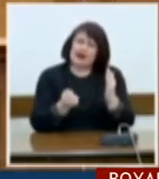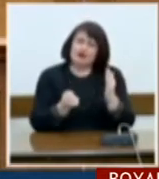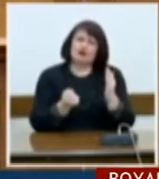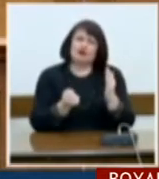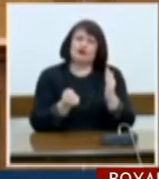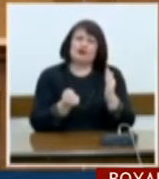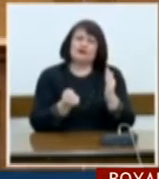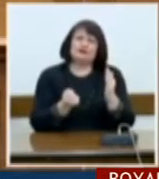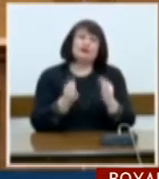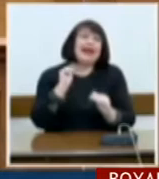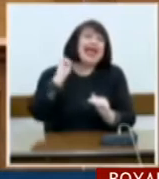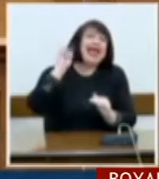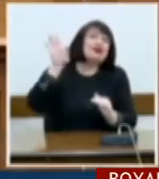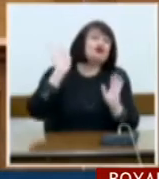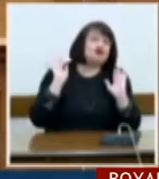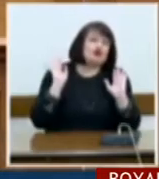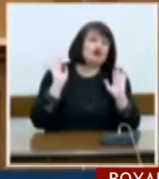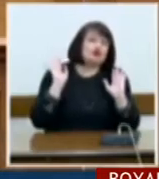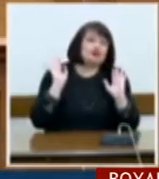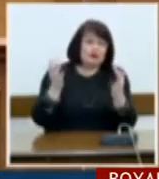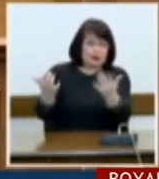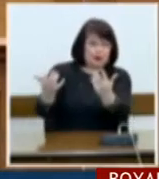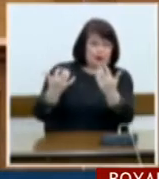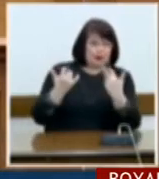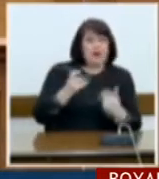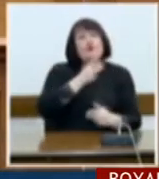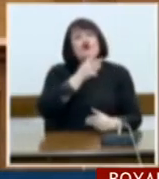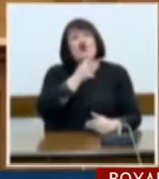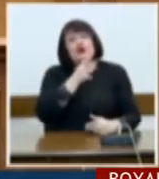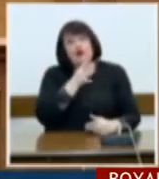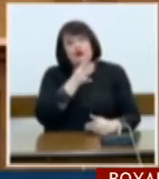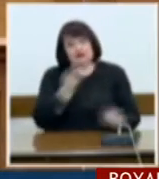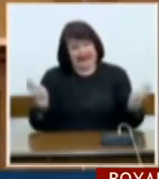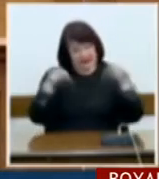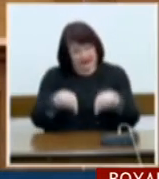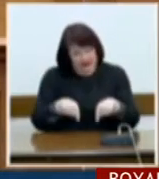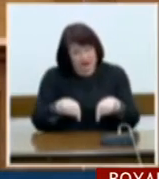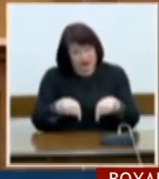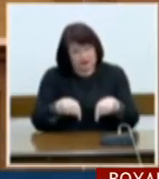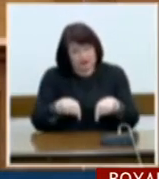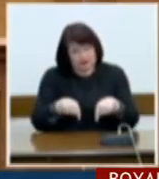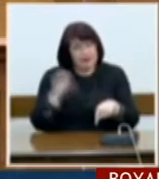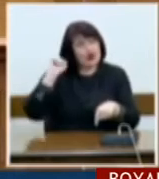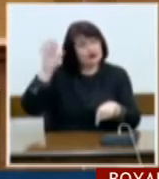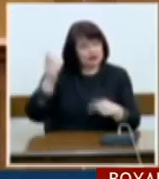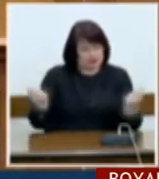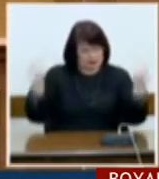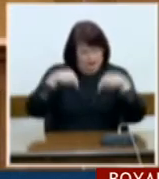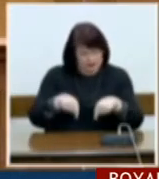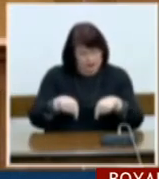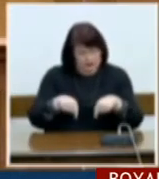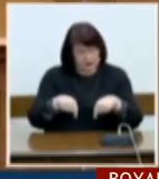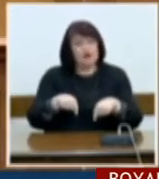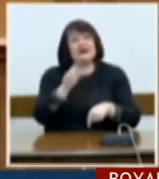εξωγενές, κατά την άποψή μας πρόσκαιρο φαινόμενο, στο οποίο πάντως η χώρα μας πιστεύω ότι απαντά δραστικά